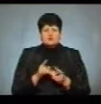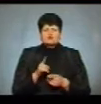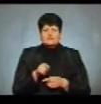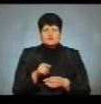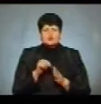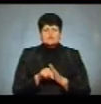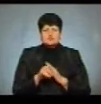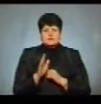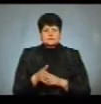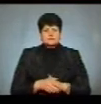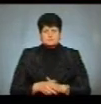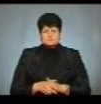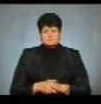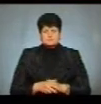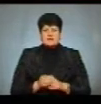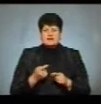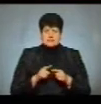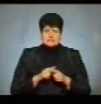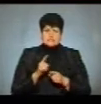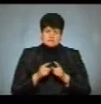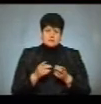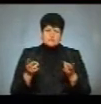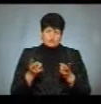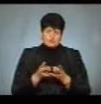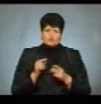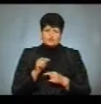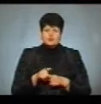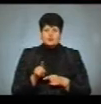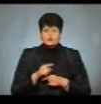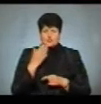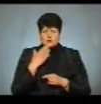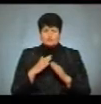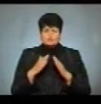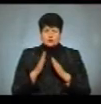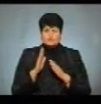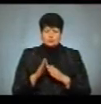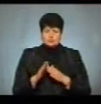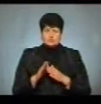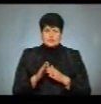вони означатимуть? Значить, ці зміни дійсно необхідні через те, що коли в будинку буде